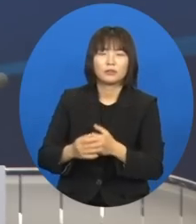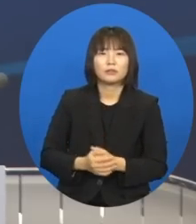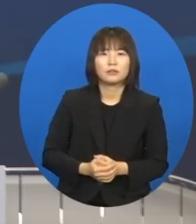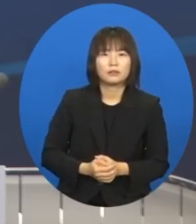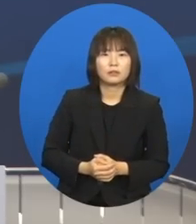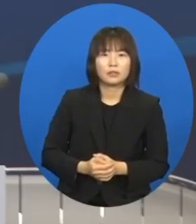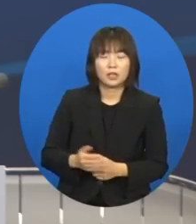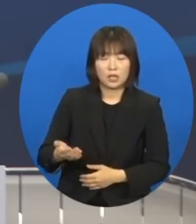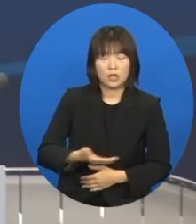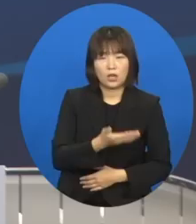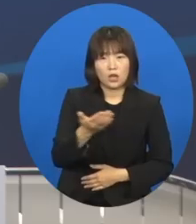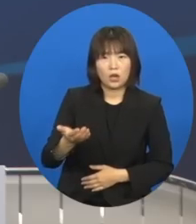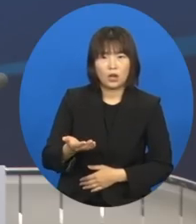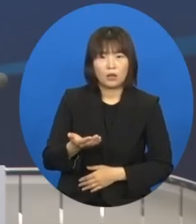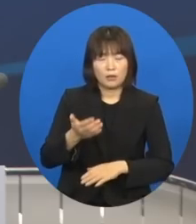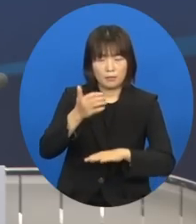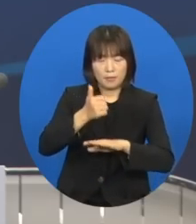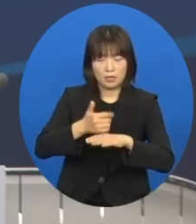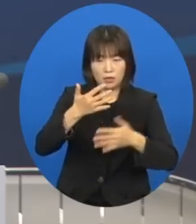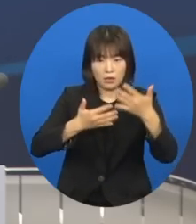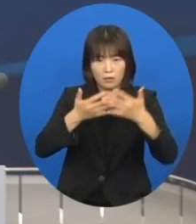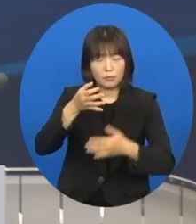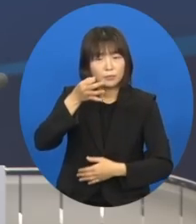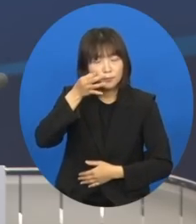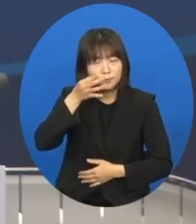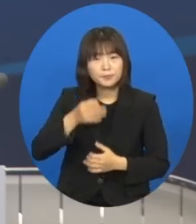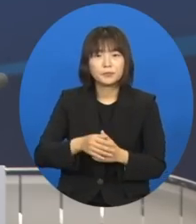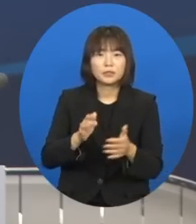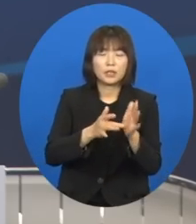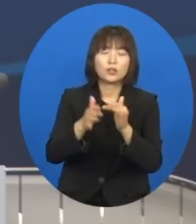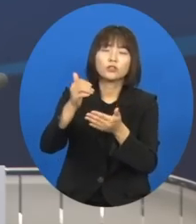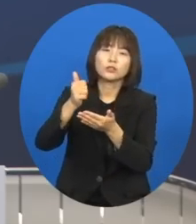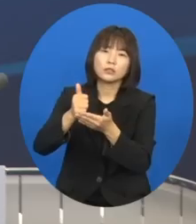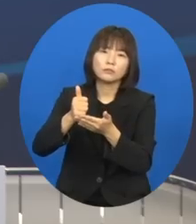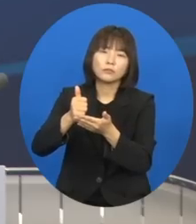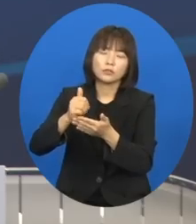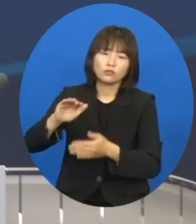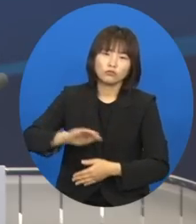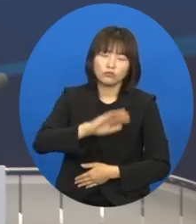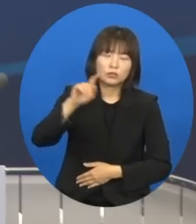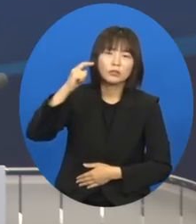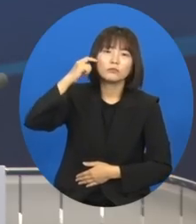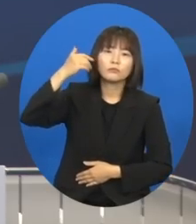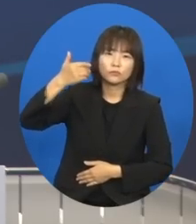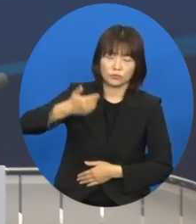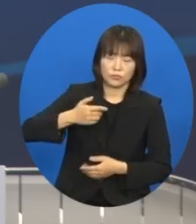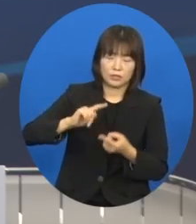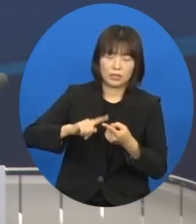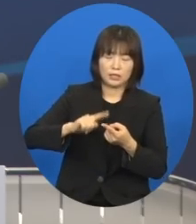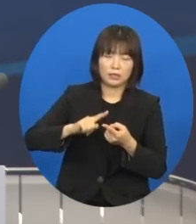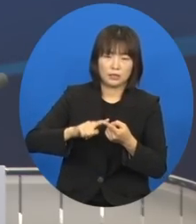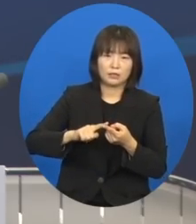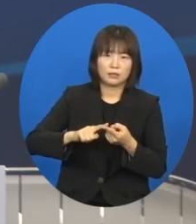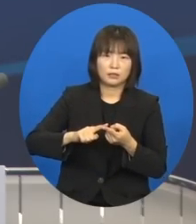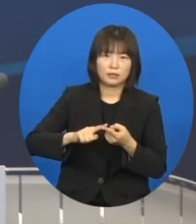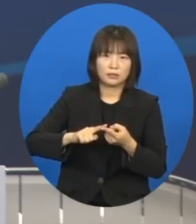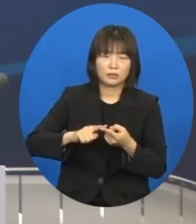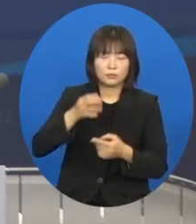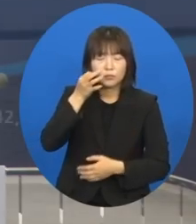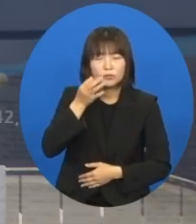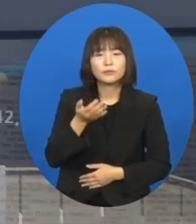여러분 마지막 화면 좀 보겠습니다. 예수님이 우리에게 던진 질문들 잠깐 나누면서 이제 마감하려고 합니다.